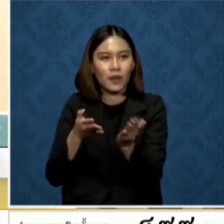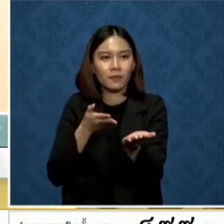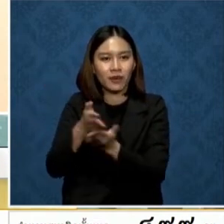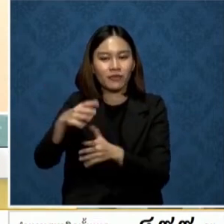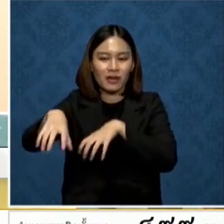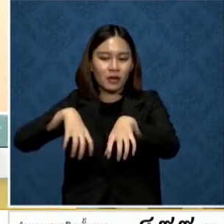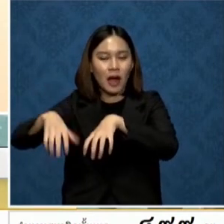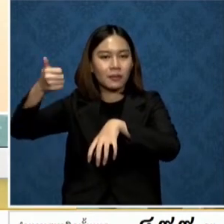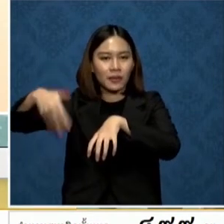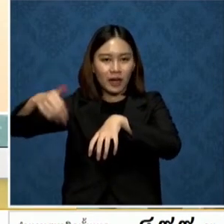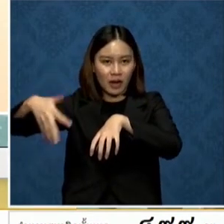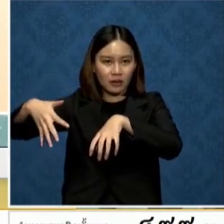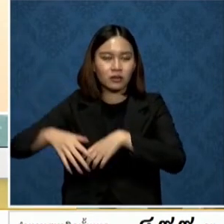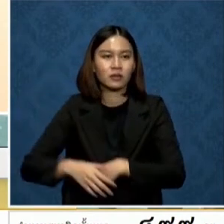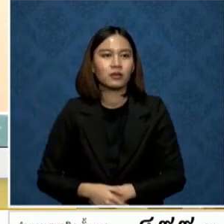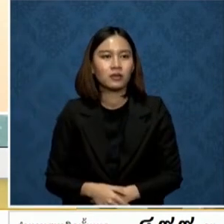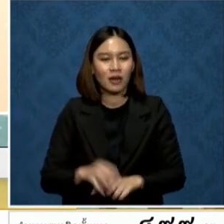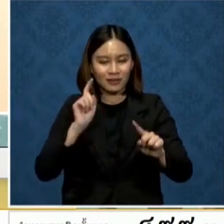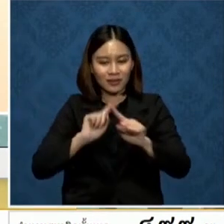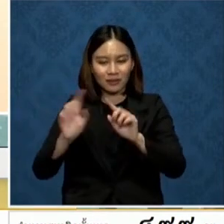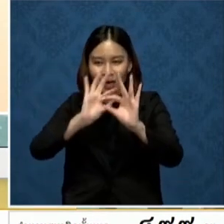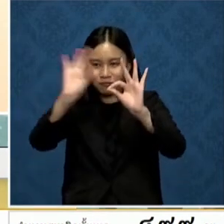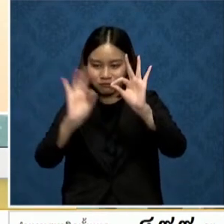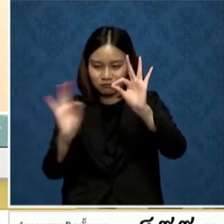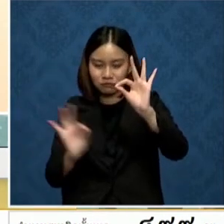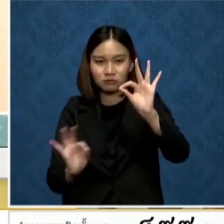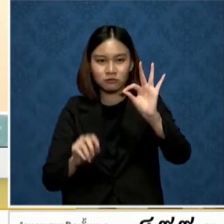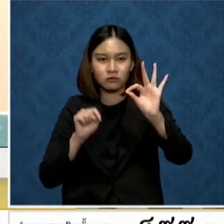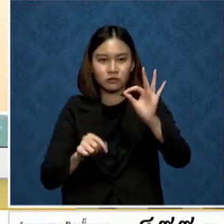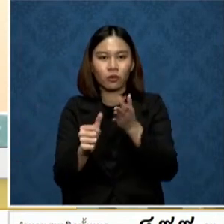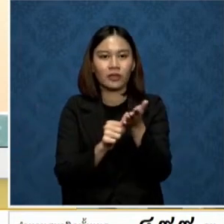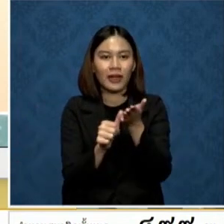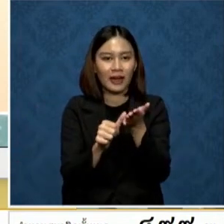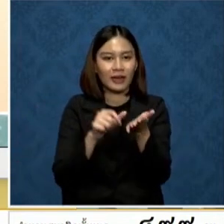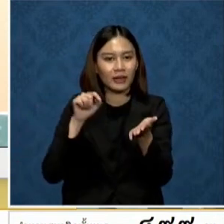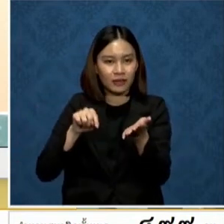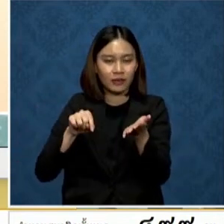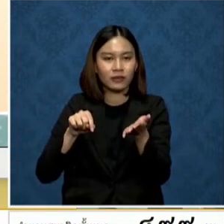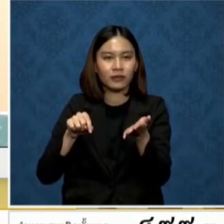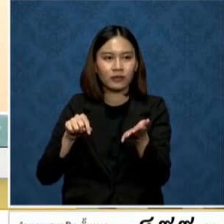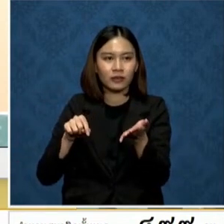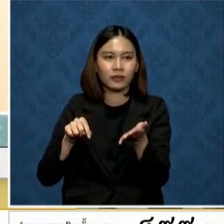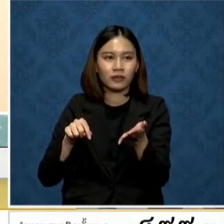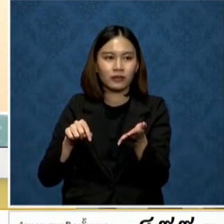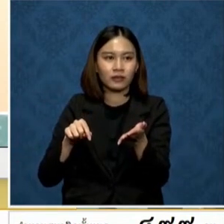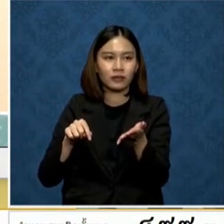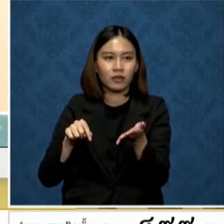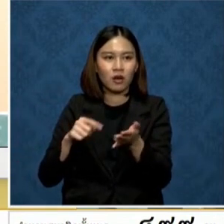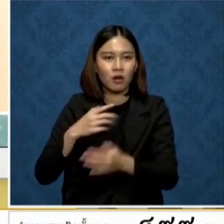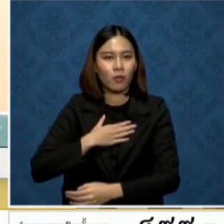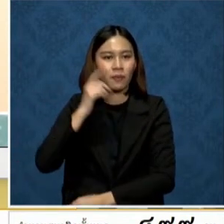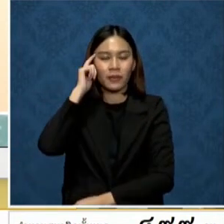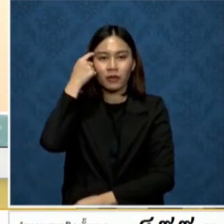บริหารไม่ได้ฉะนั้นหลายเรื่องที่เขียนลงมาในการแก้ไขนี้เนี่ยผมไม่